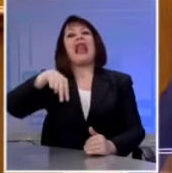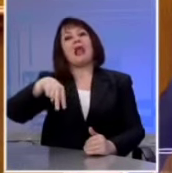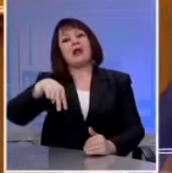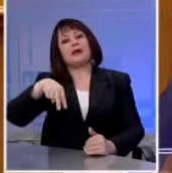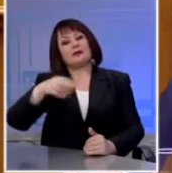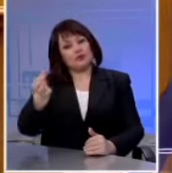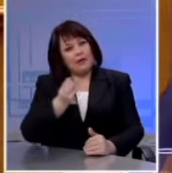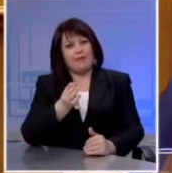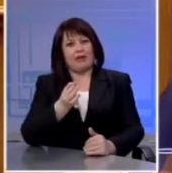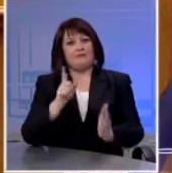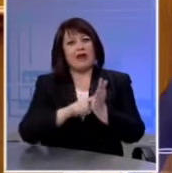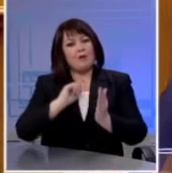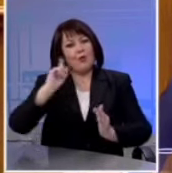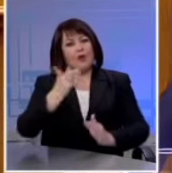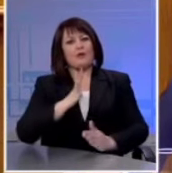Κυρίες και κύριοι βουλευτές,